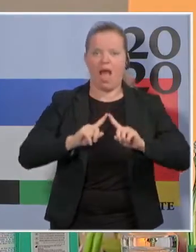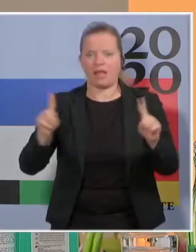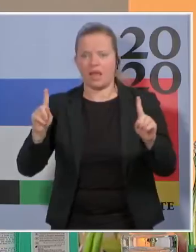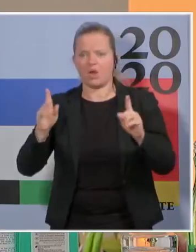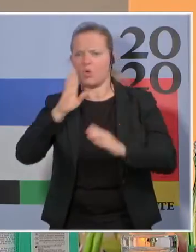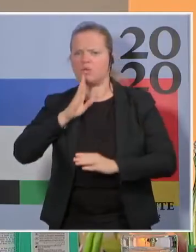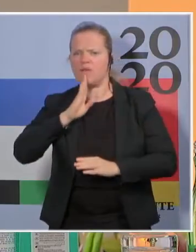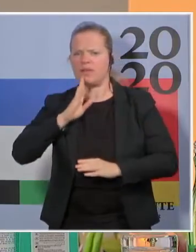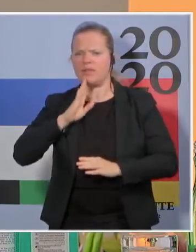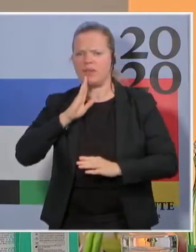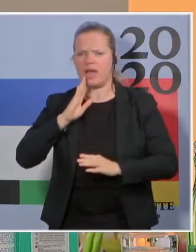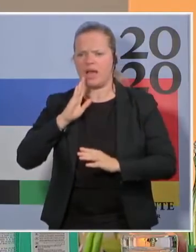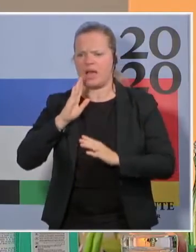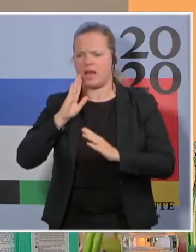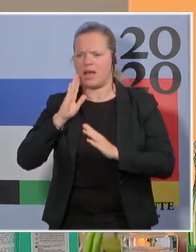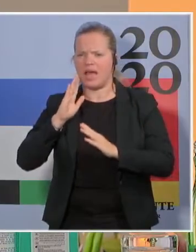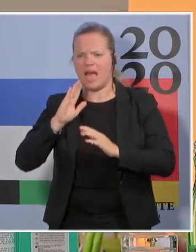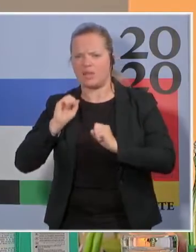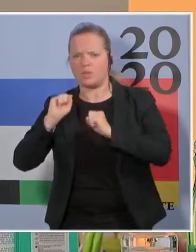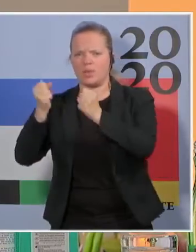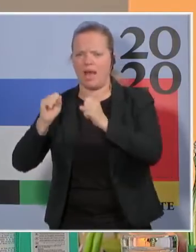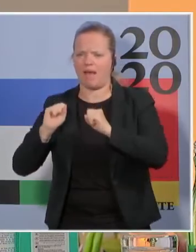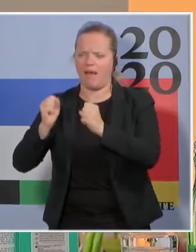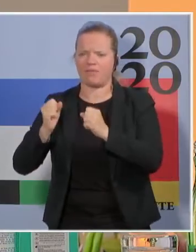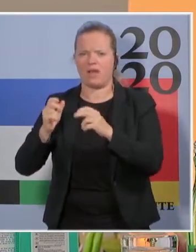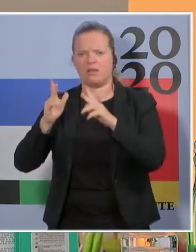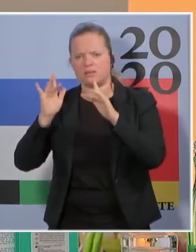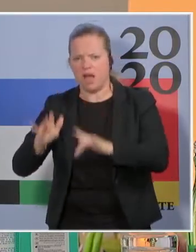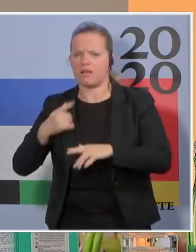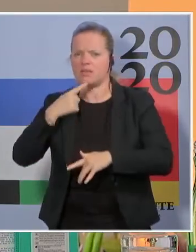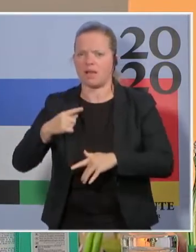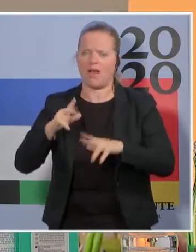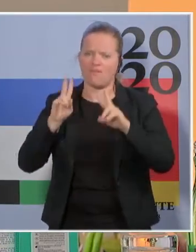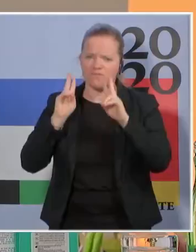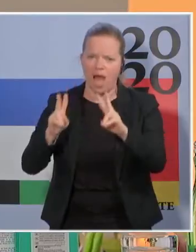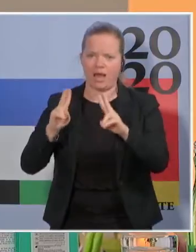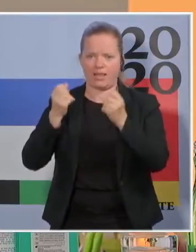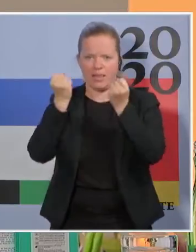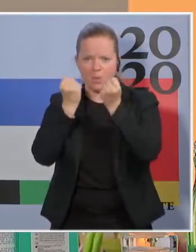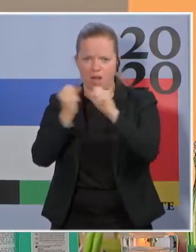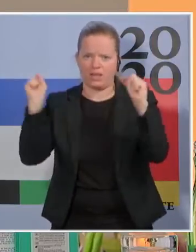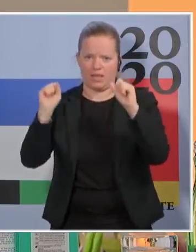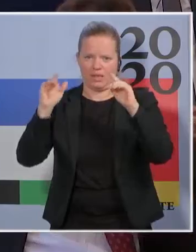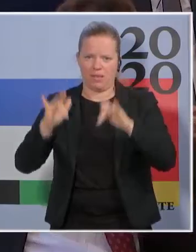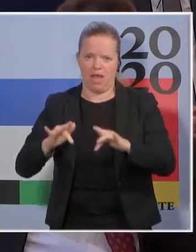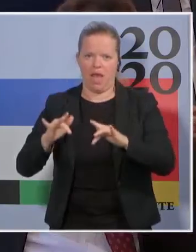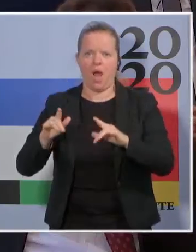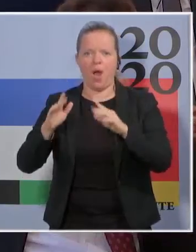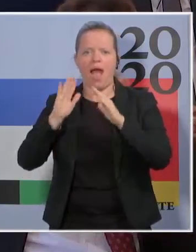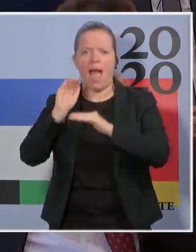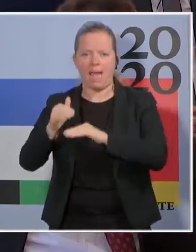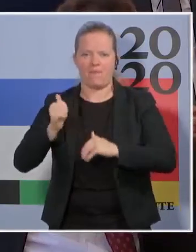Kräfte für eine sogenannte wahre Demokratie aus. Das war unter anderem das Schlagwort der